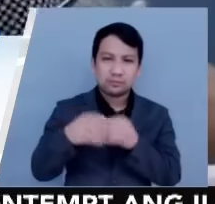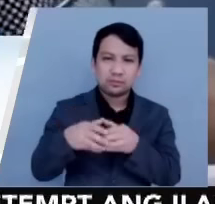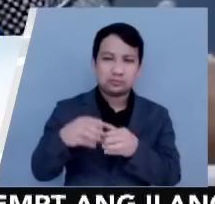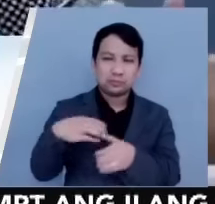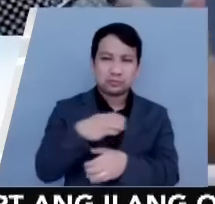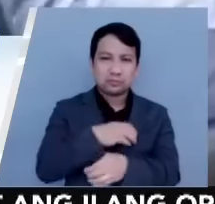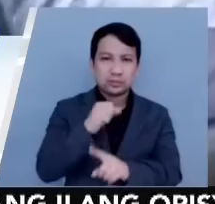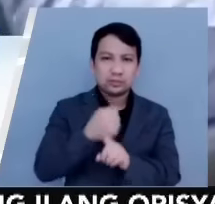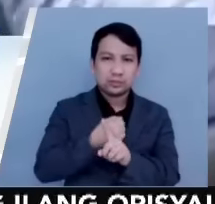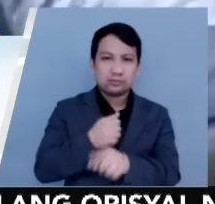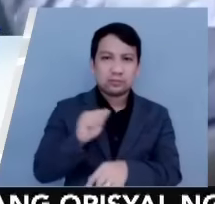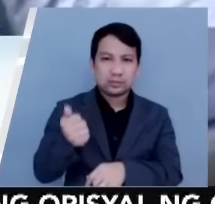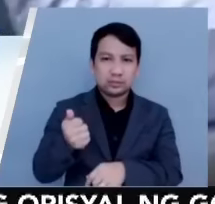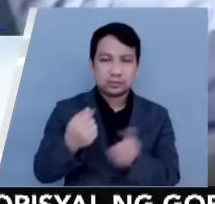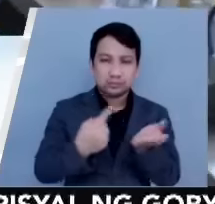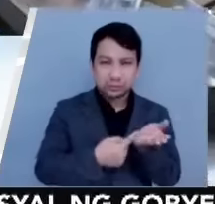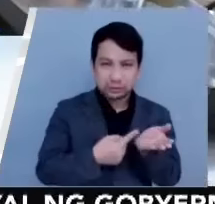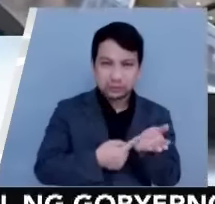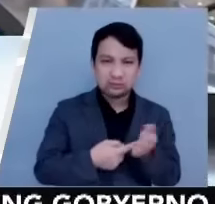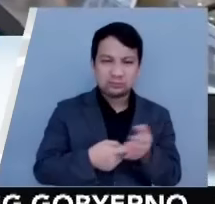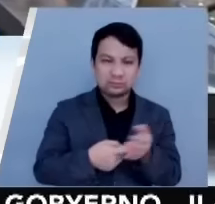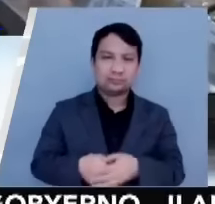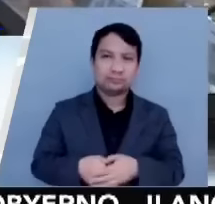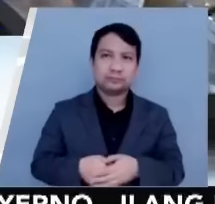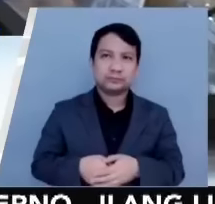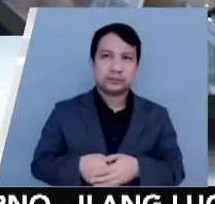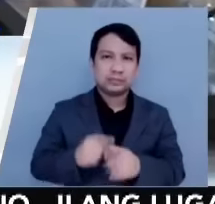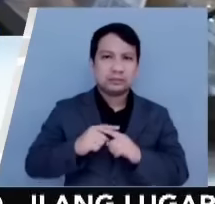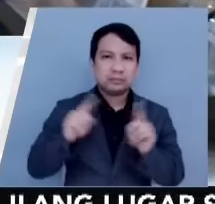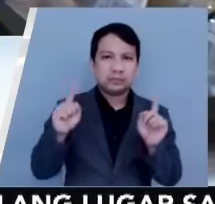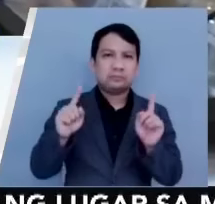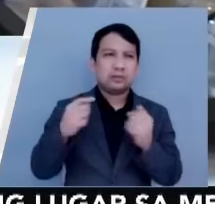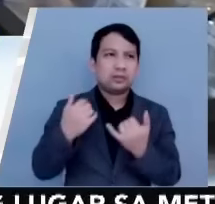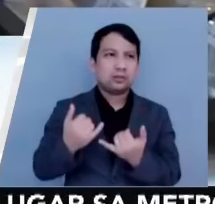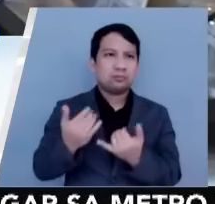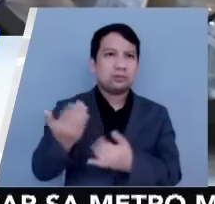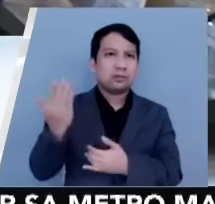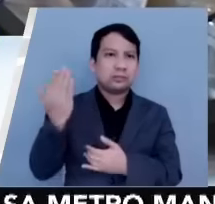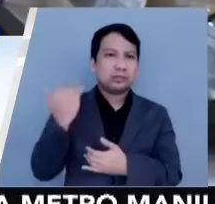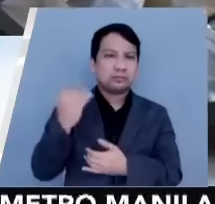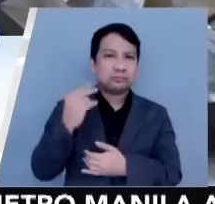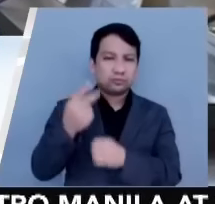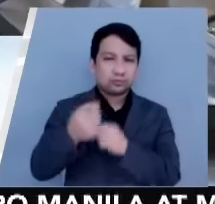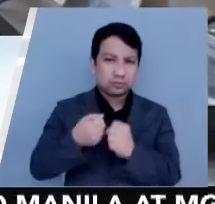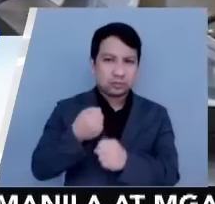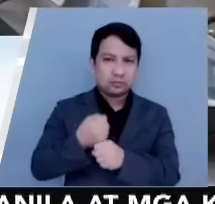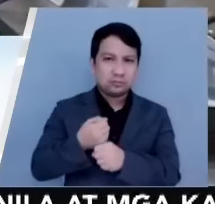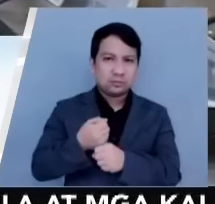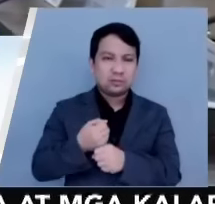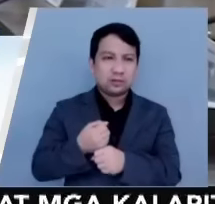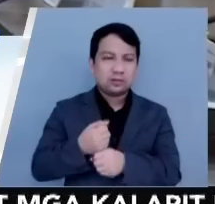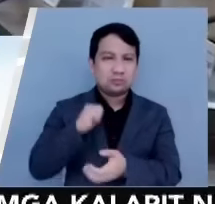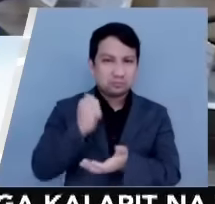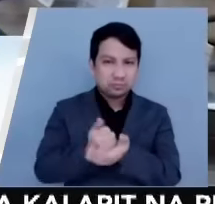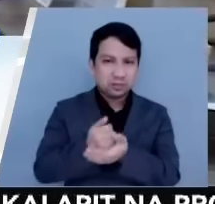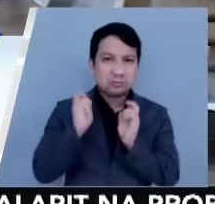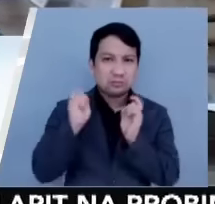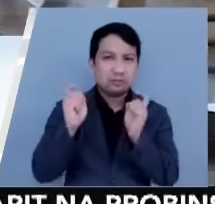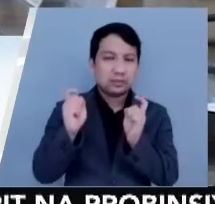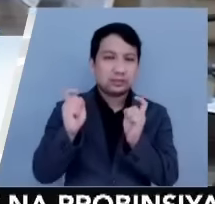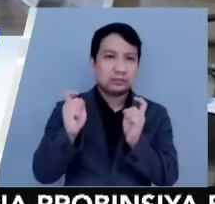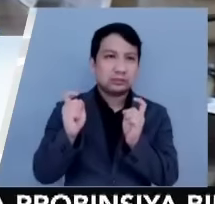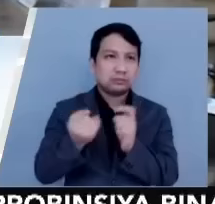ang pagtalakay dito. Kakaiba sa dating hearing ng budget ng OVP nitong nakarang dalawang taon kung saan naaprubahan agad ito sa loob lamang ng ilang